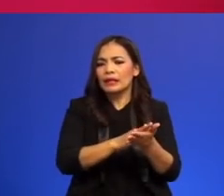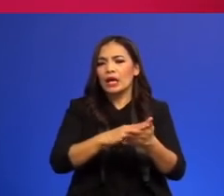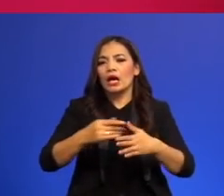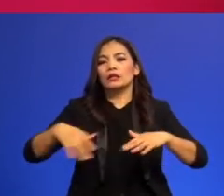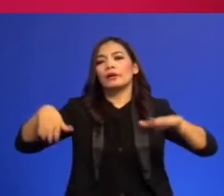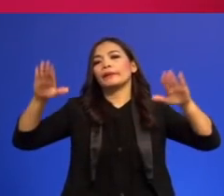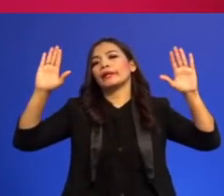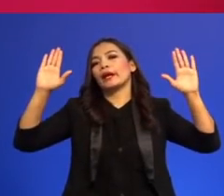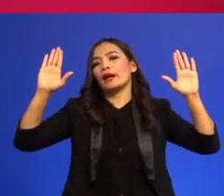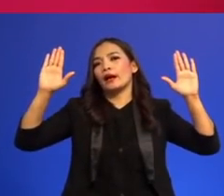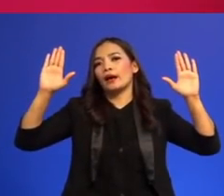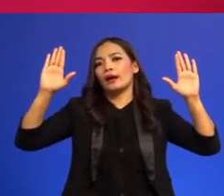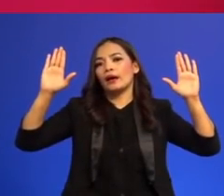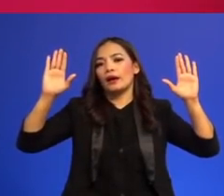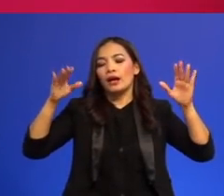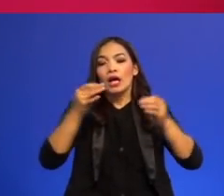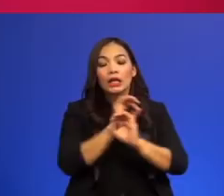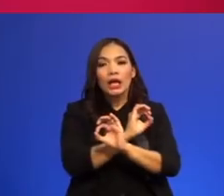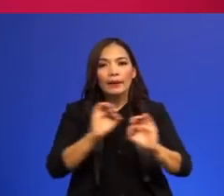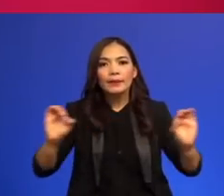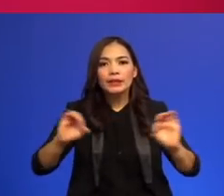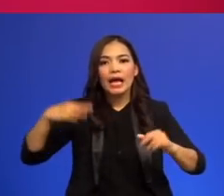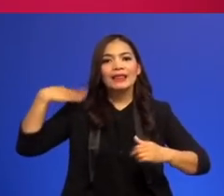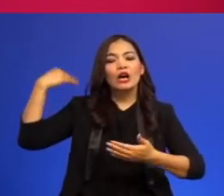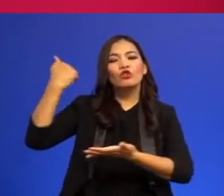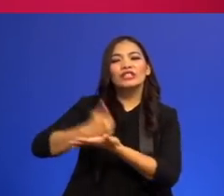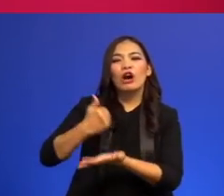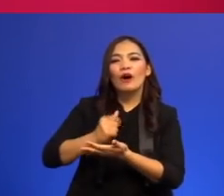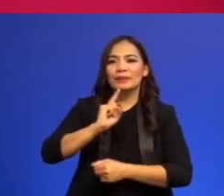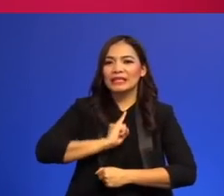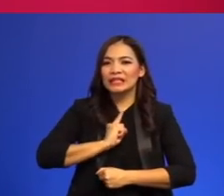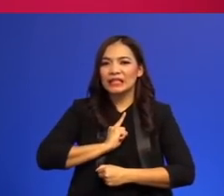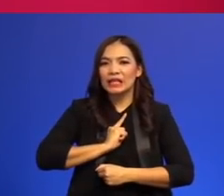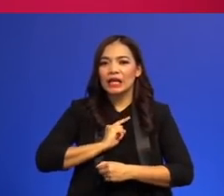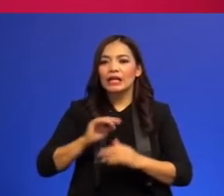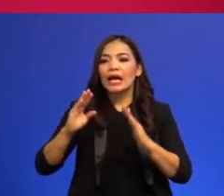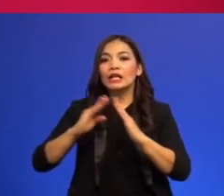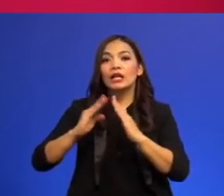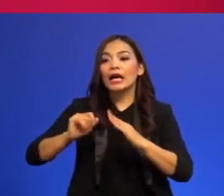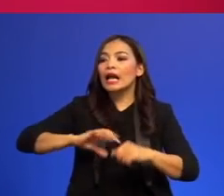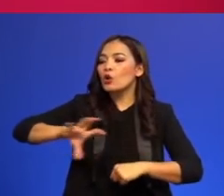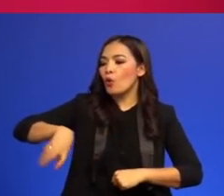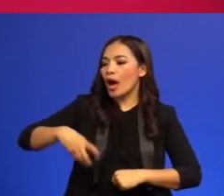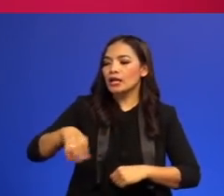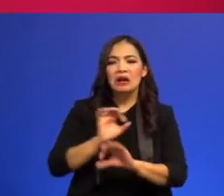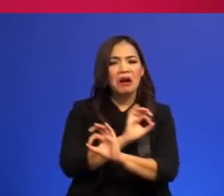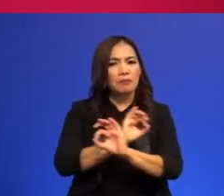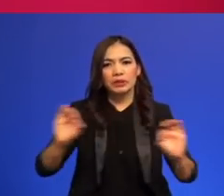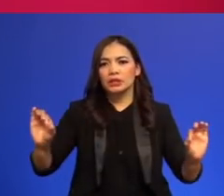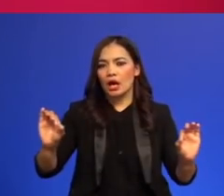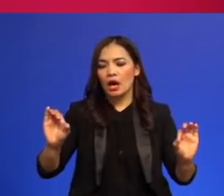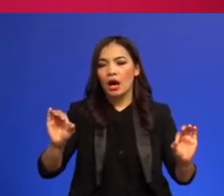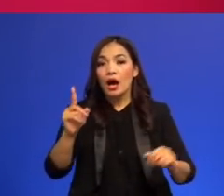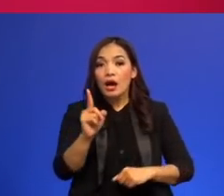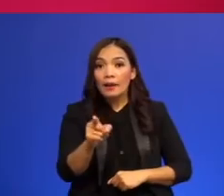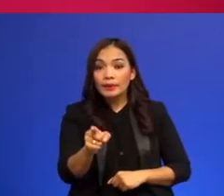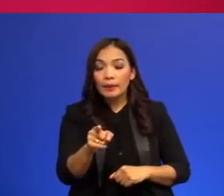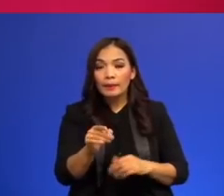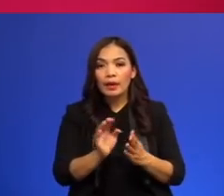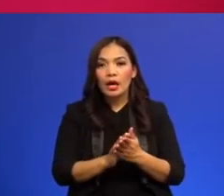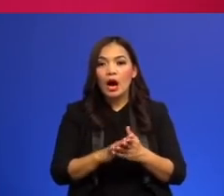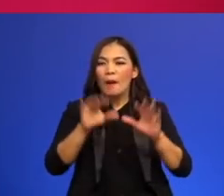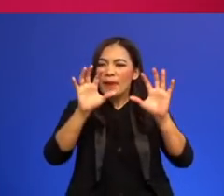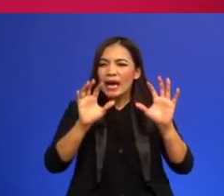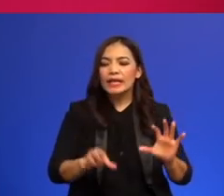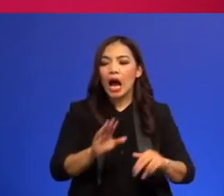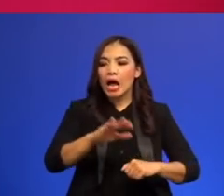mampu. Dia tidak akan bisa memikul tanggung jawabnya sendiri dan tanggung jawab orang tua. Makanya tidak heran